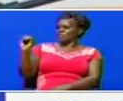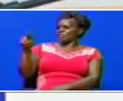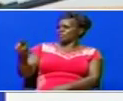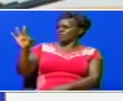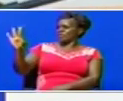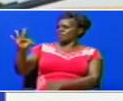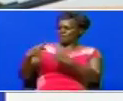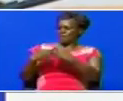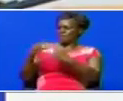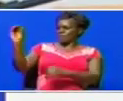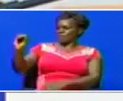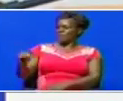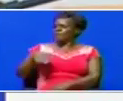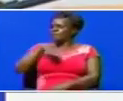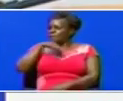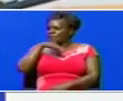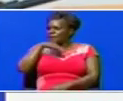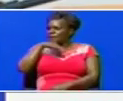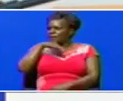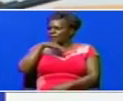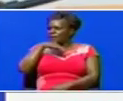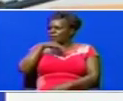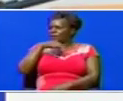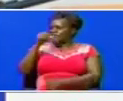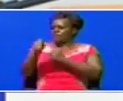0.38%. Raila Odinga,